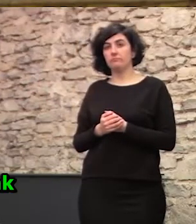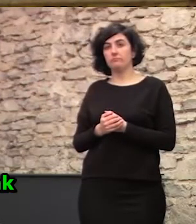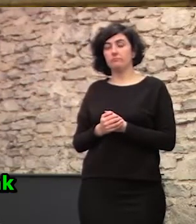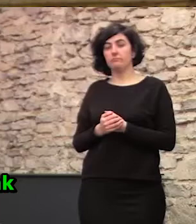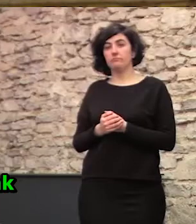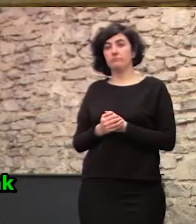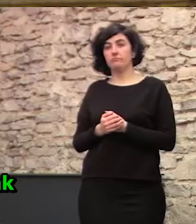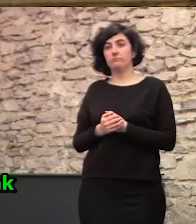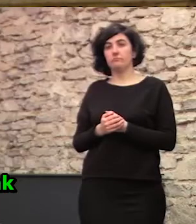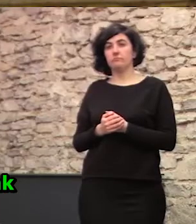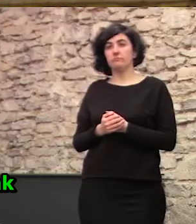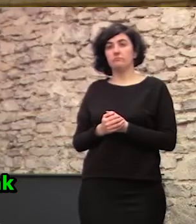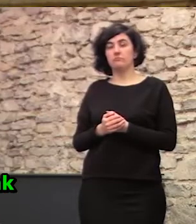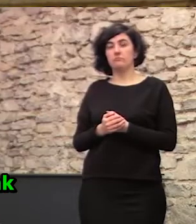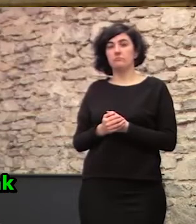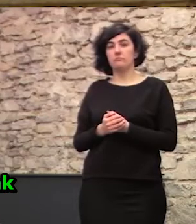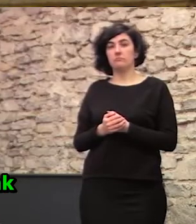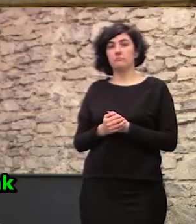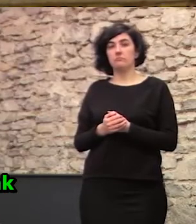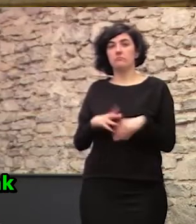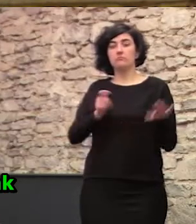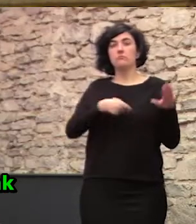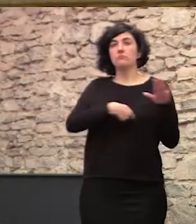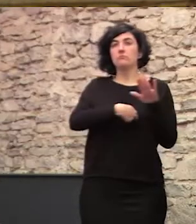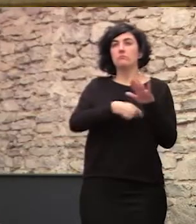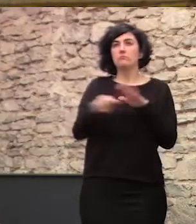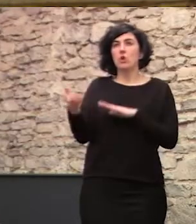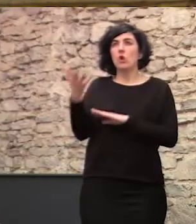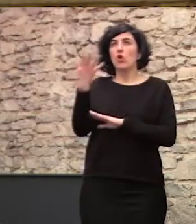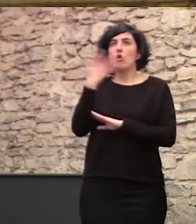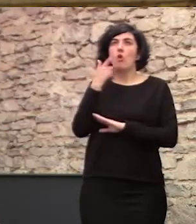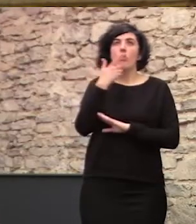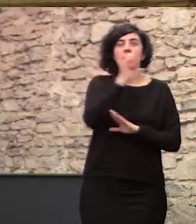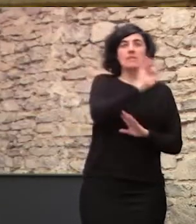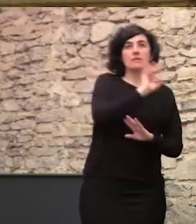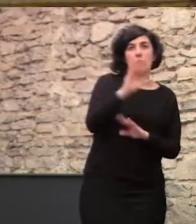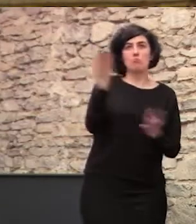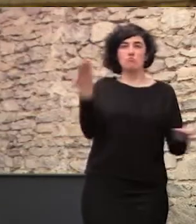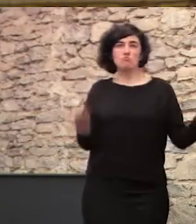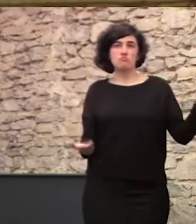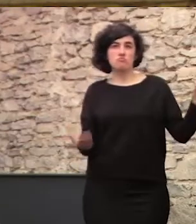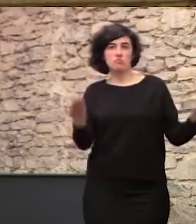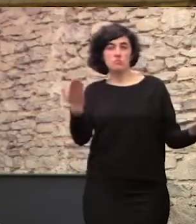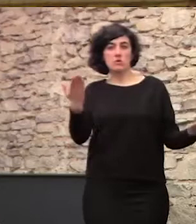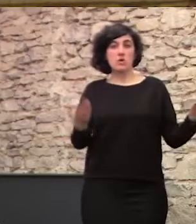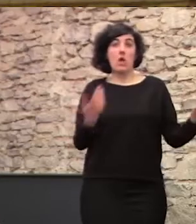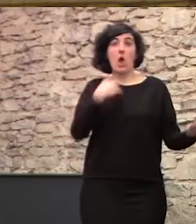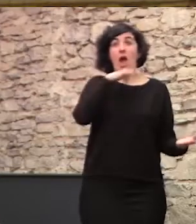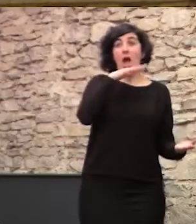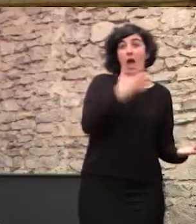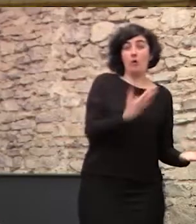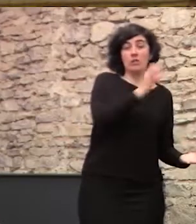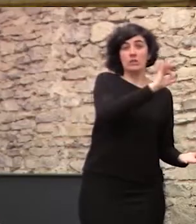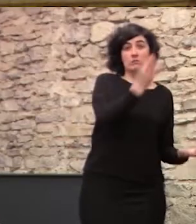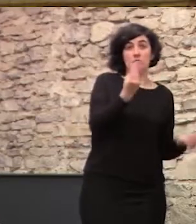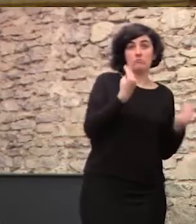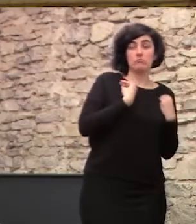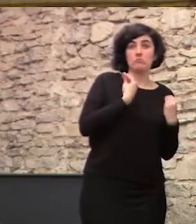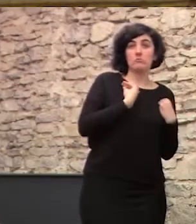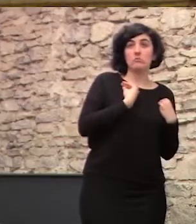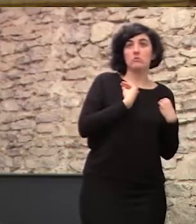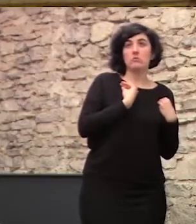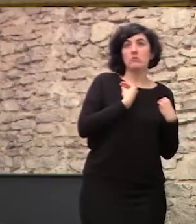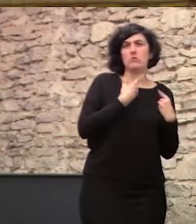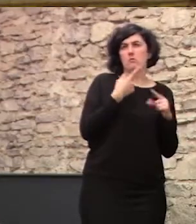eta gero bai dauzka gauza batzuk interesanteak, Donostiarekin konparatuta oso, ze hor bizi naiz ni orain,